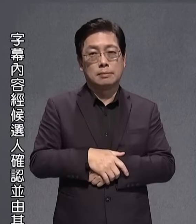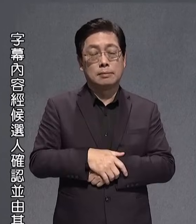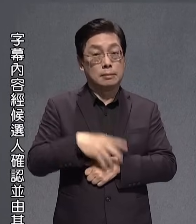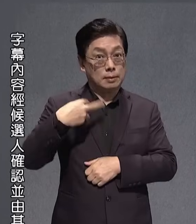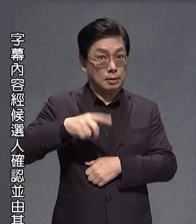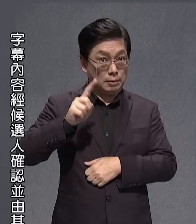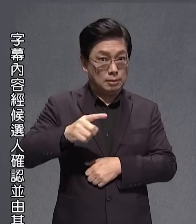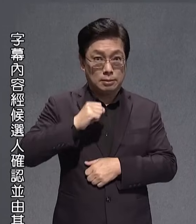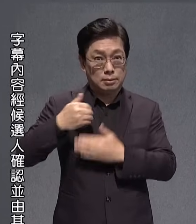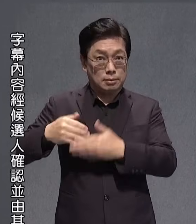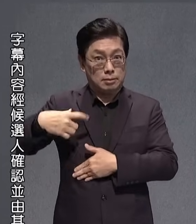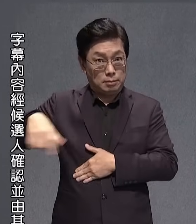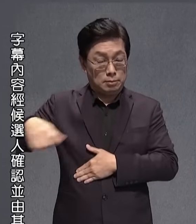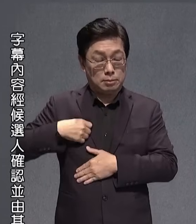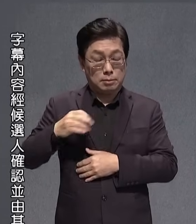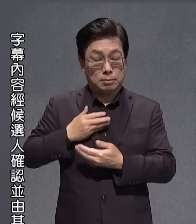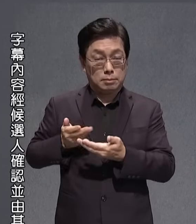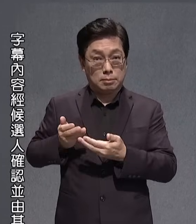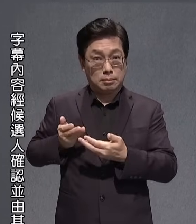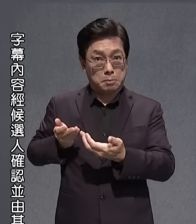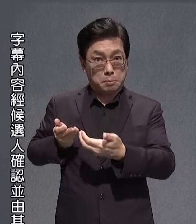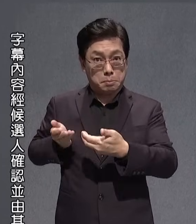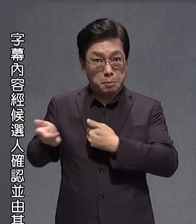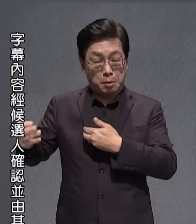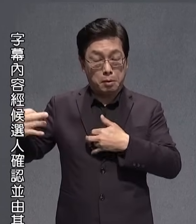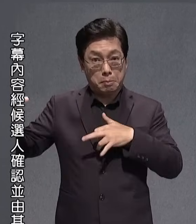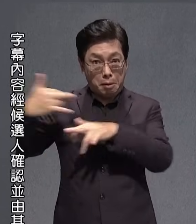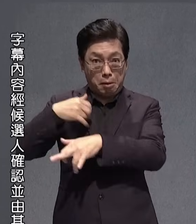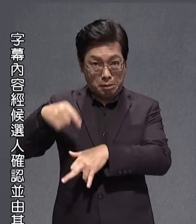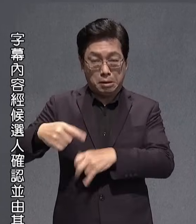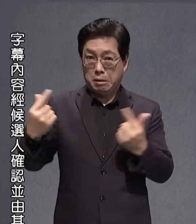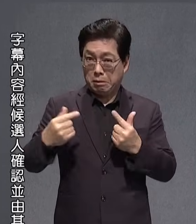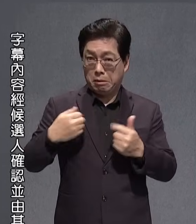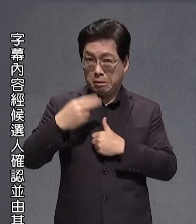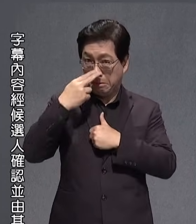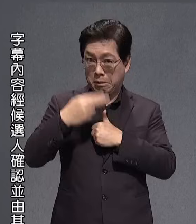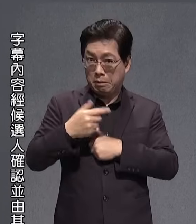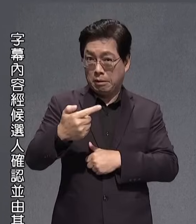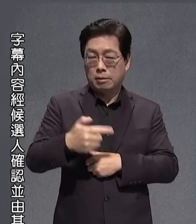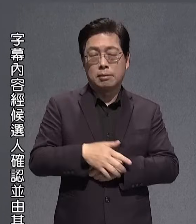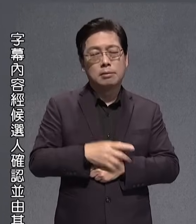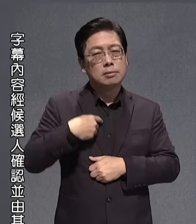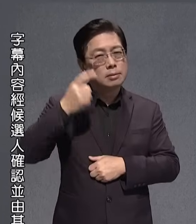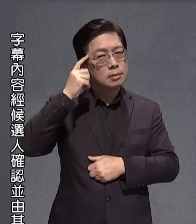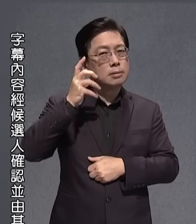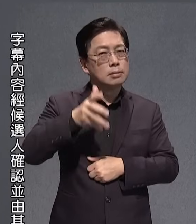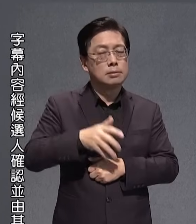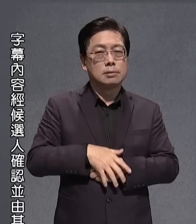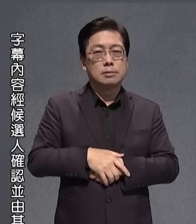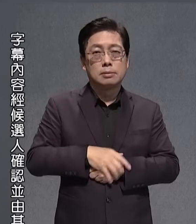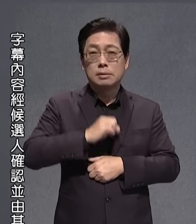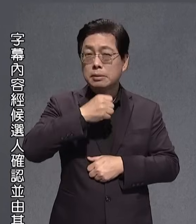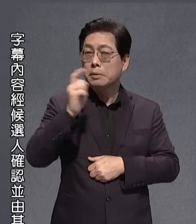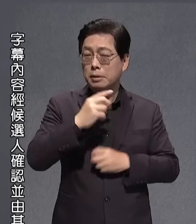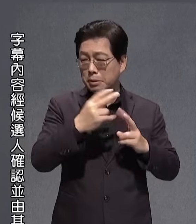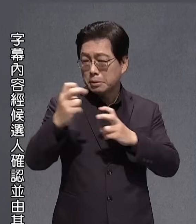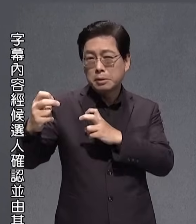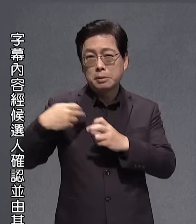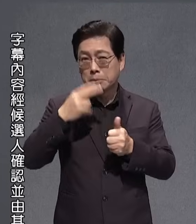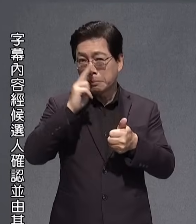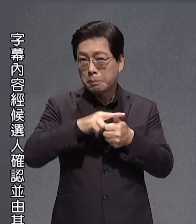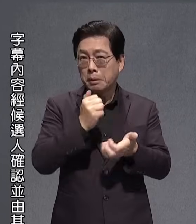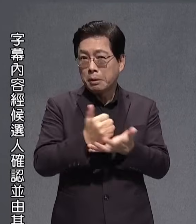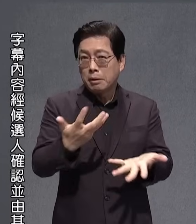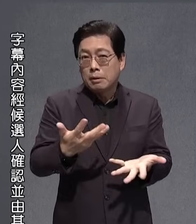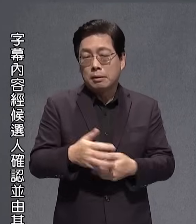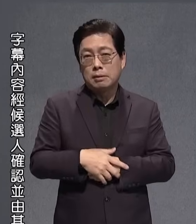条，两岸直航就是木马屠城计。我请问呢，台湾现在的哪一个城被屠了？